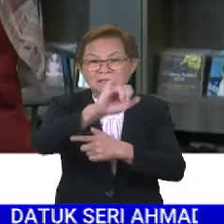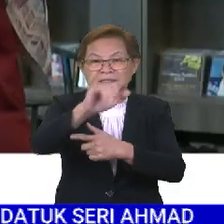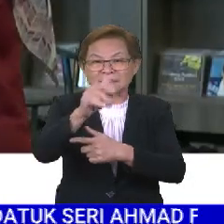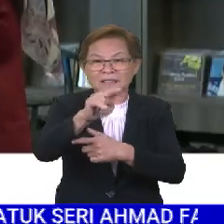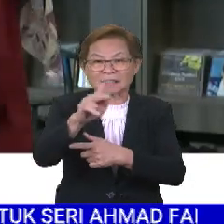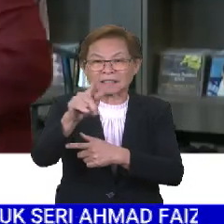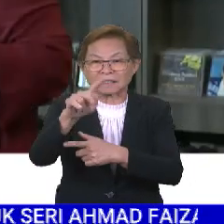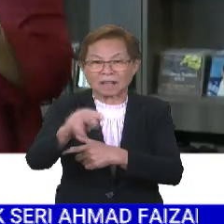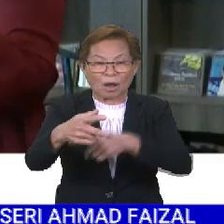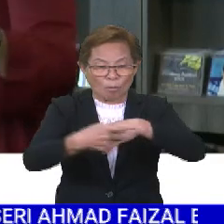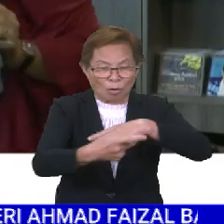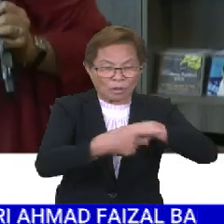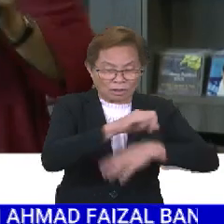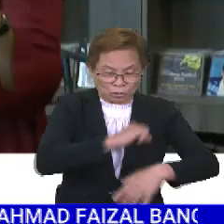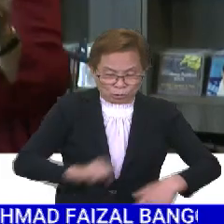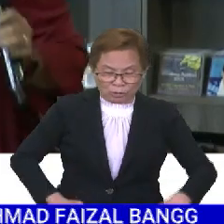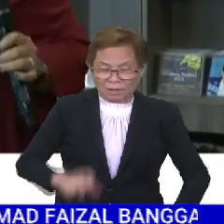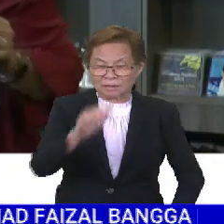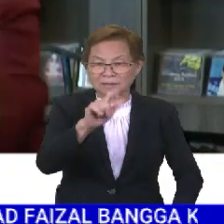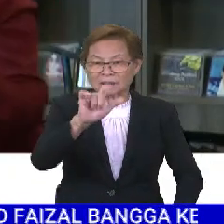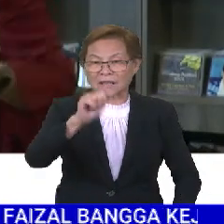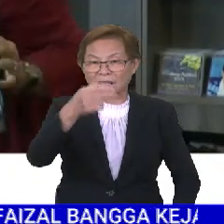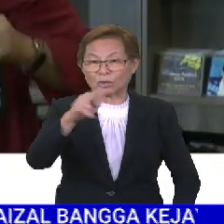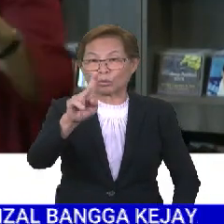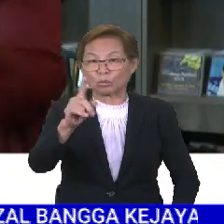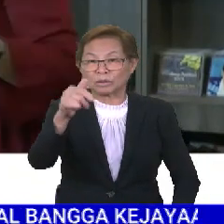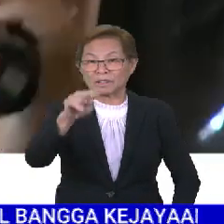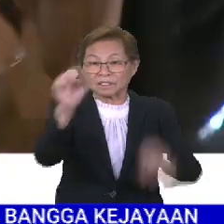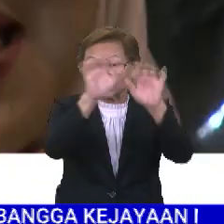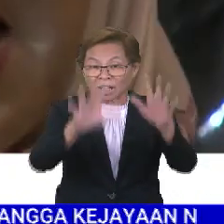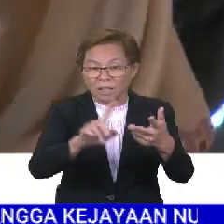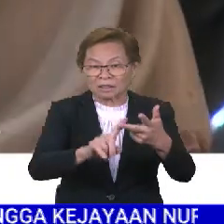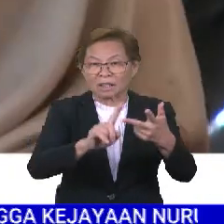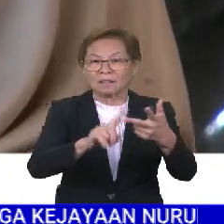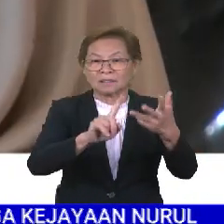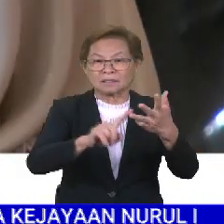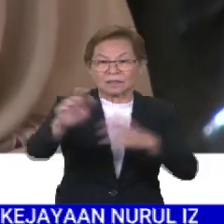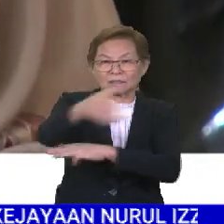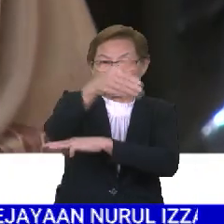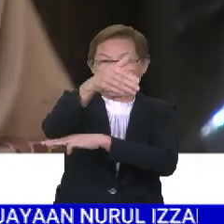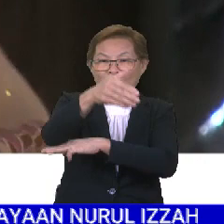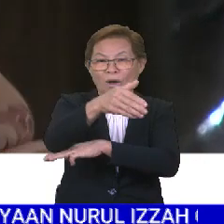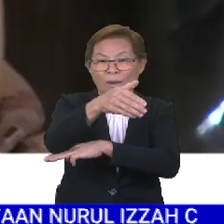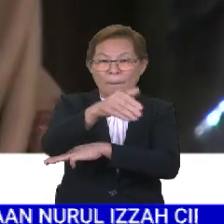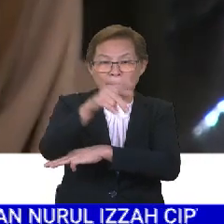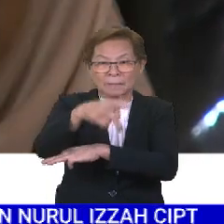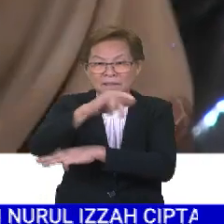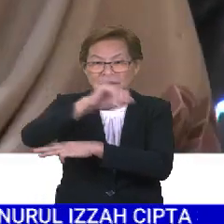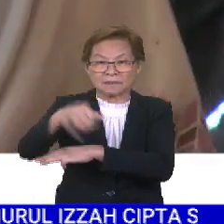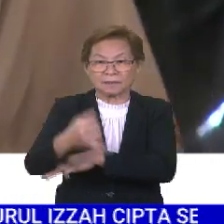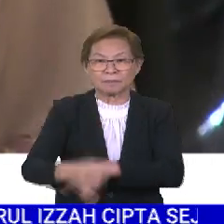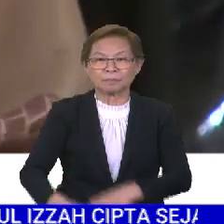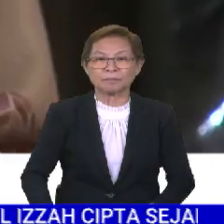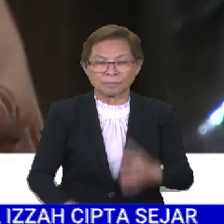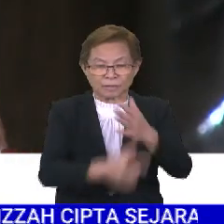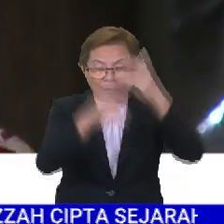Langat, Politeknik Sultan Salahuddin Abdul Aziz Shah Shah Alam dan di dataran Bluebird Petaling Jaya.